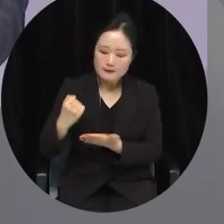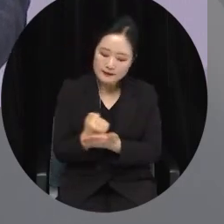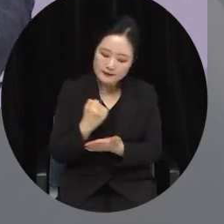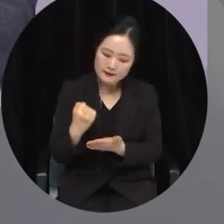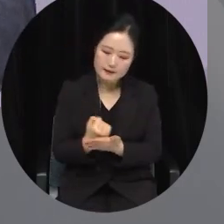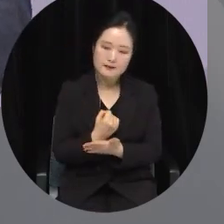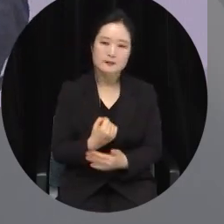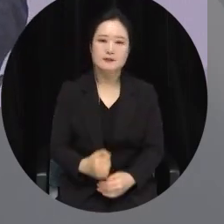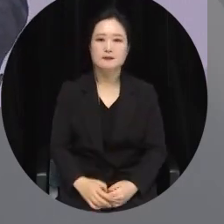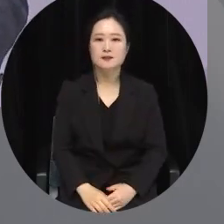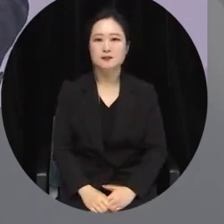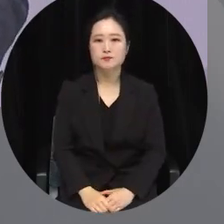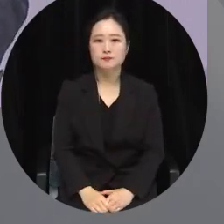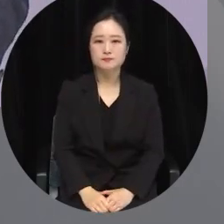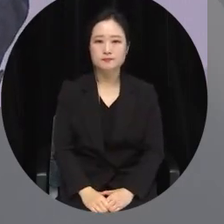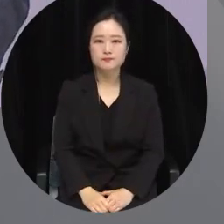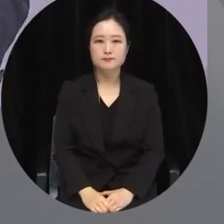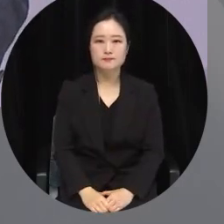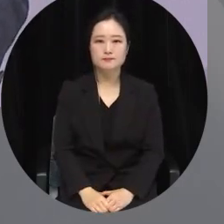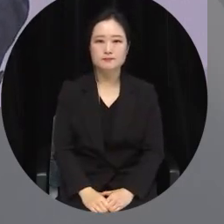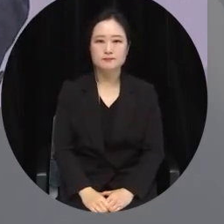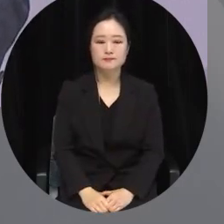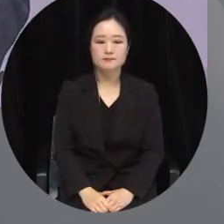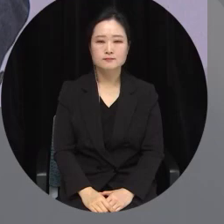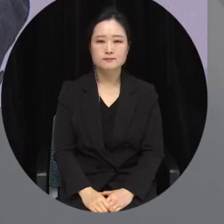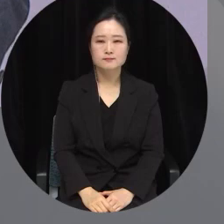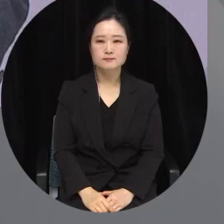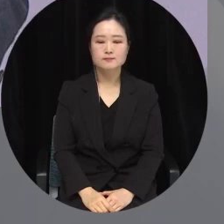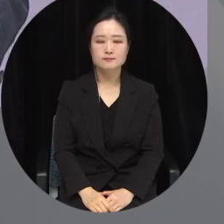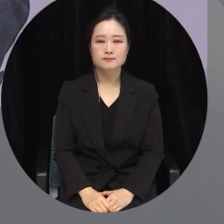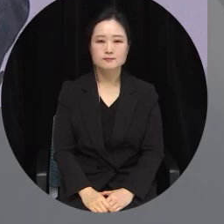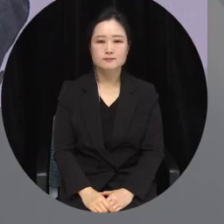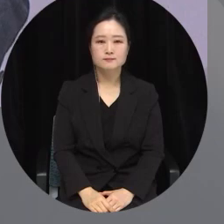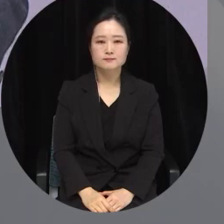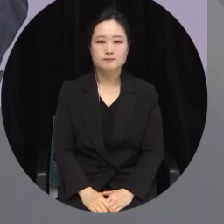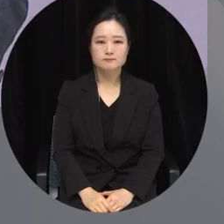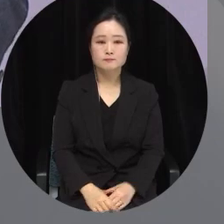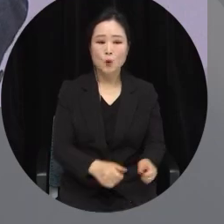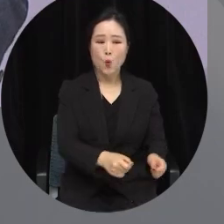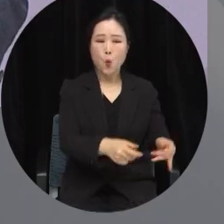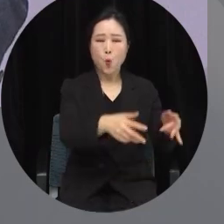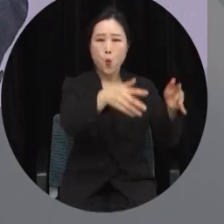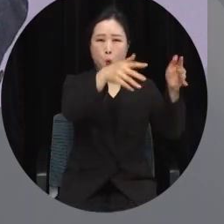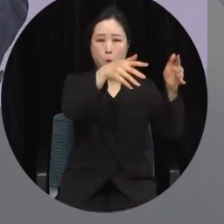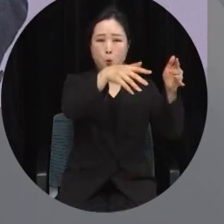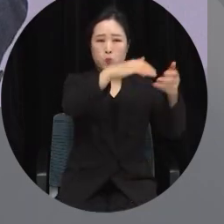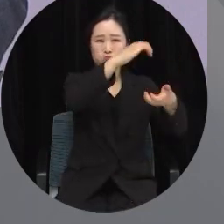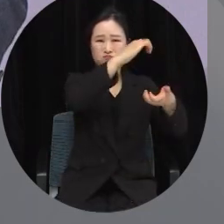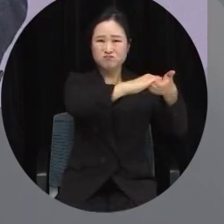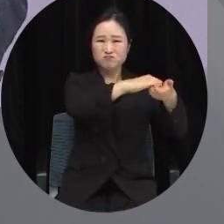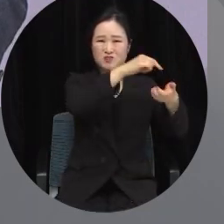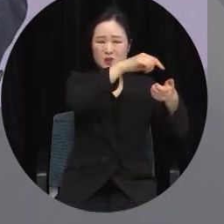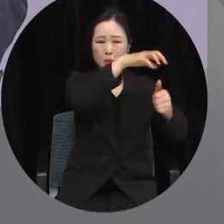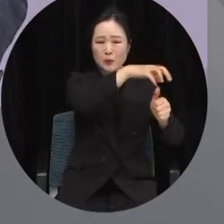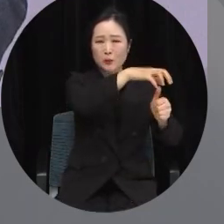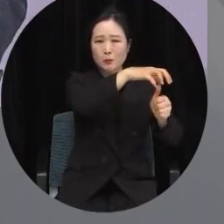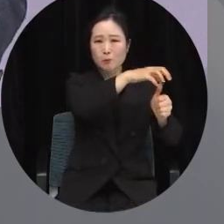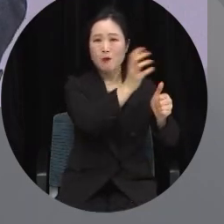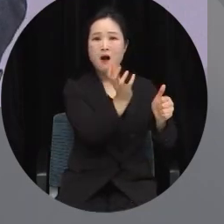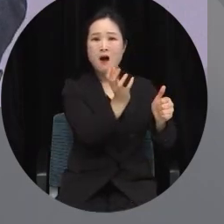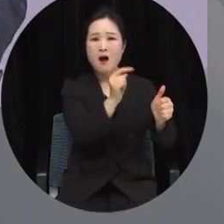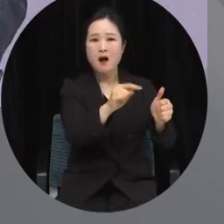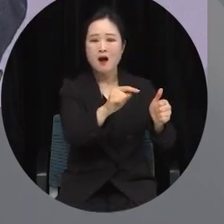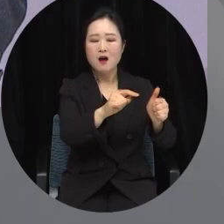다시 한번 짚고요. 특히나 이 고도 제한 완화는 이게 국제 항공 기준이 지금 개편